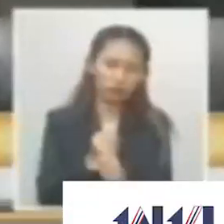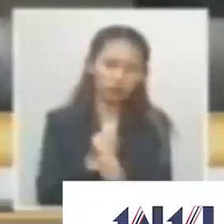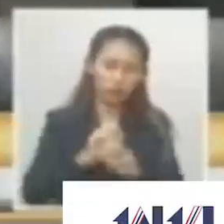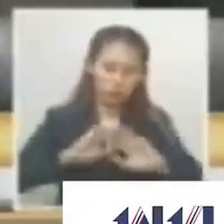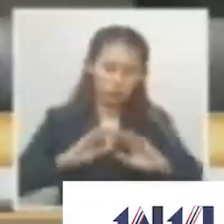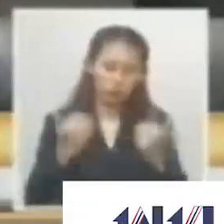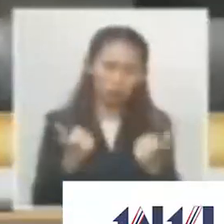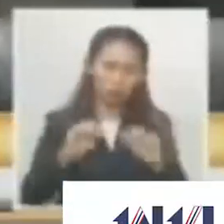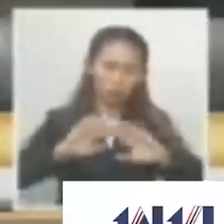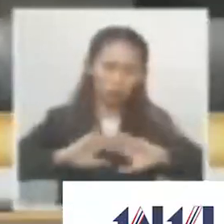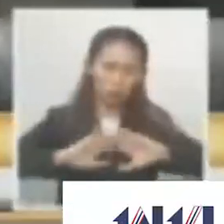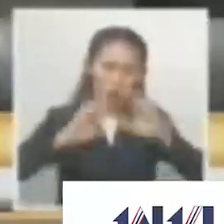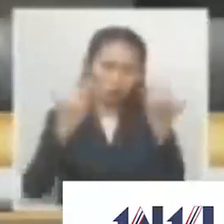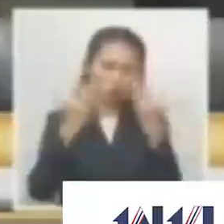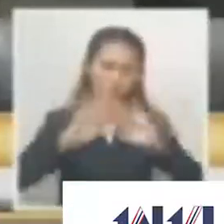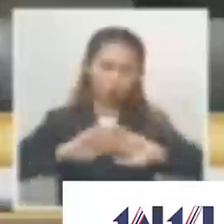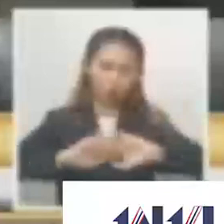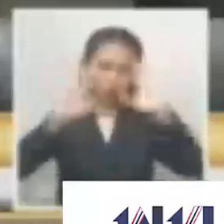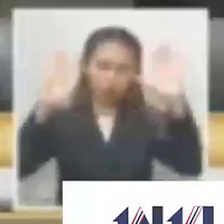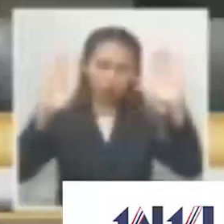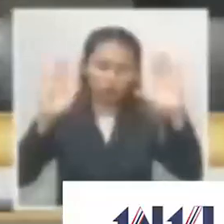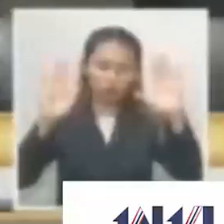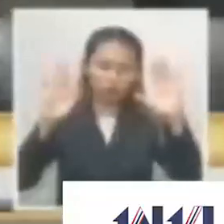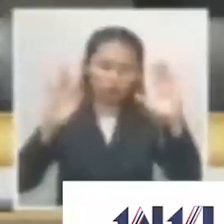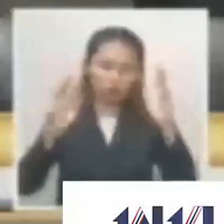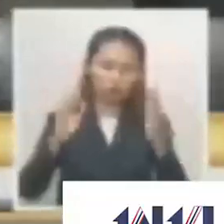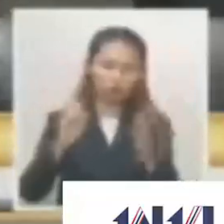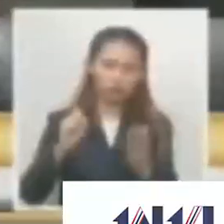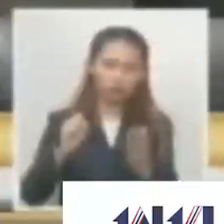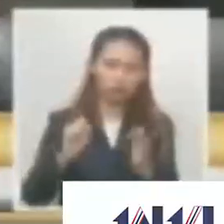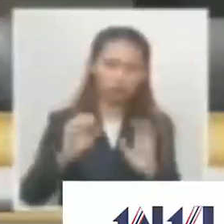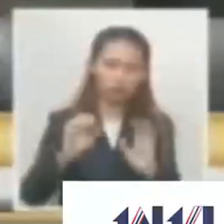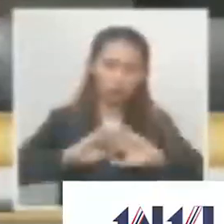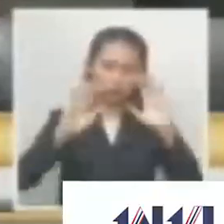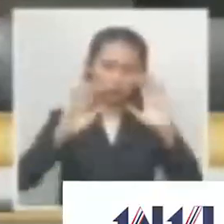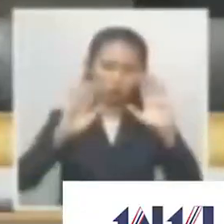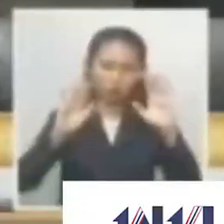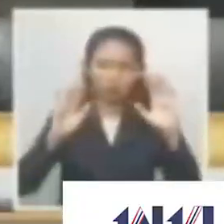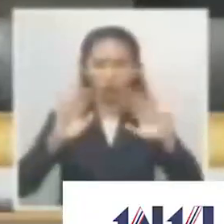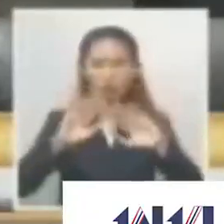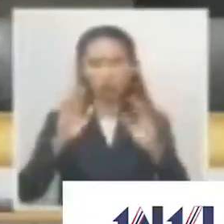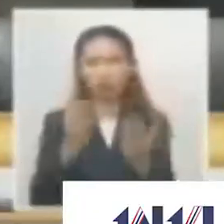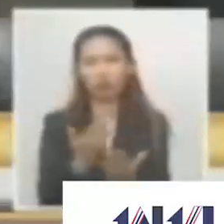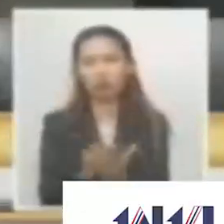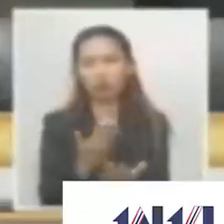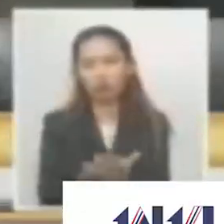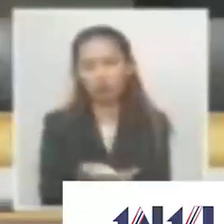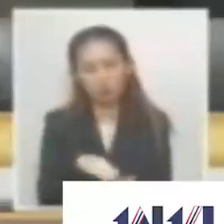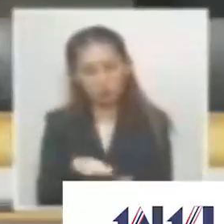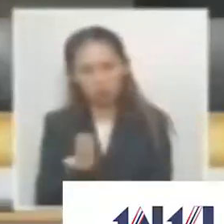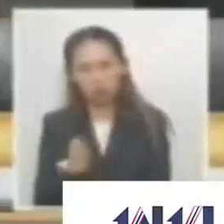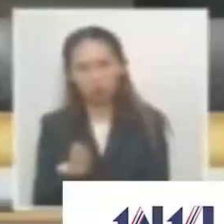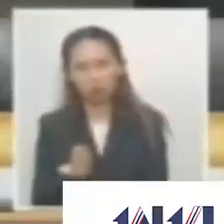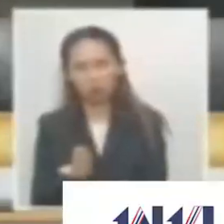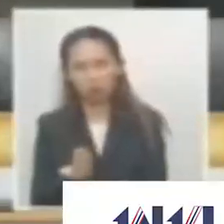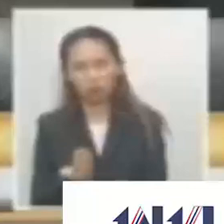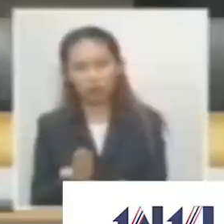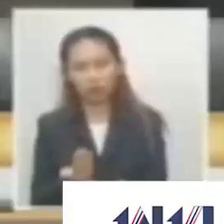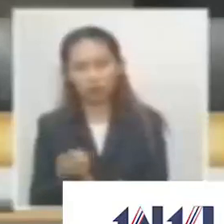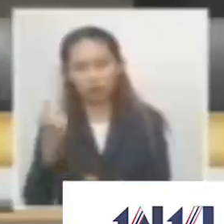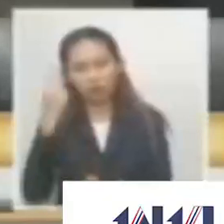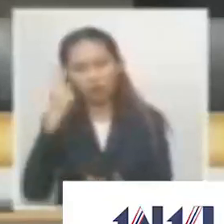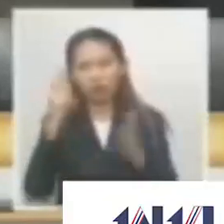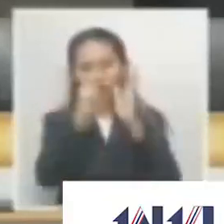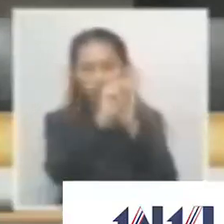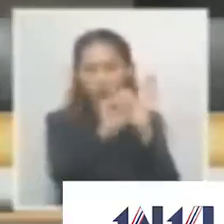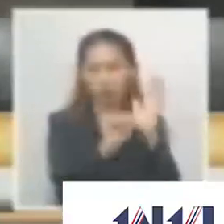ะครับชาวไร่ชาวนาเป็นห่วงมากเพราะต้นทุนเขาสูงขึ้นนะครับยาตัวใหม่จะสูงมากรัฐบาลมีนโยบายยังไงไหมครับก็ฝากด้วยถ้าจะ